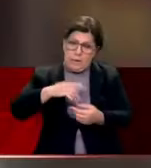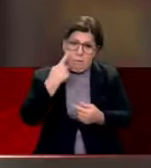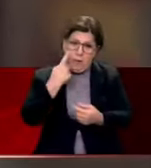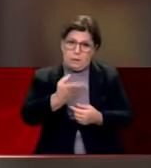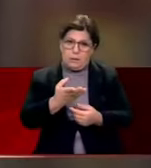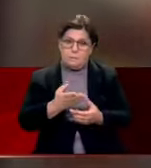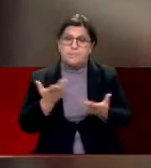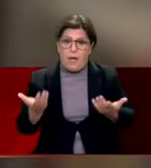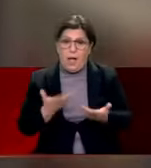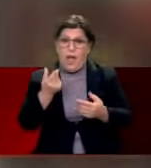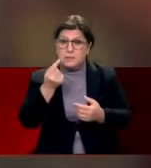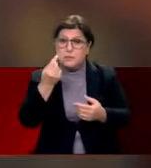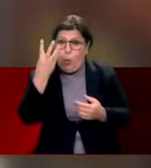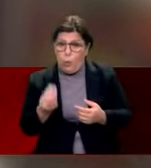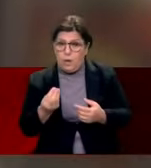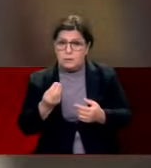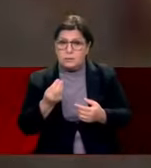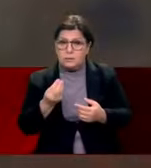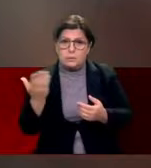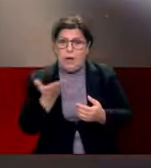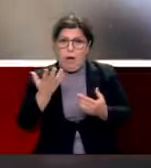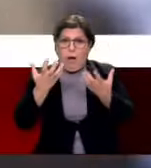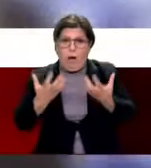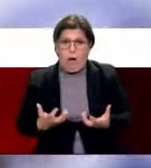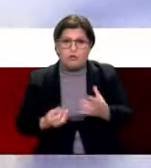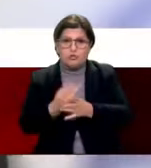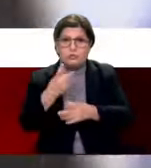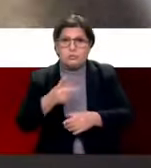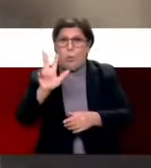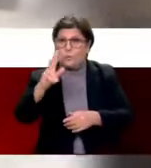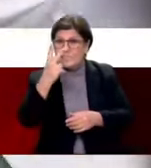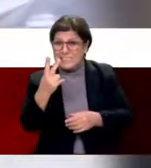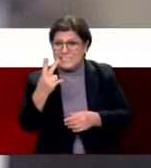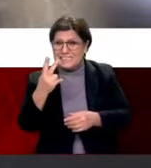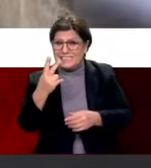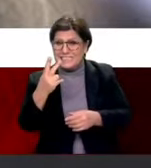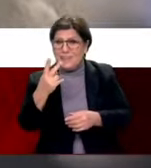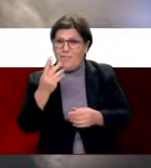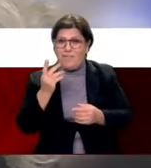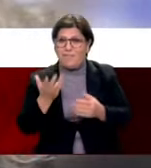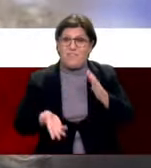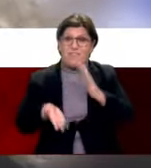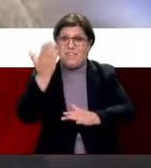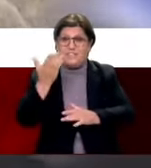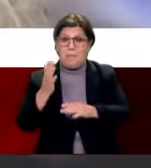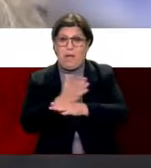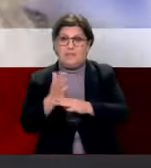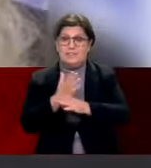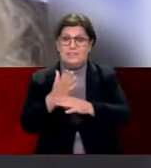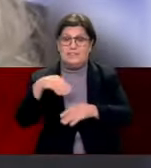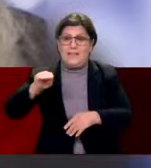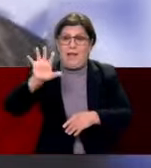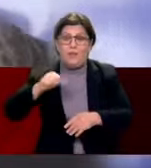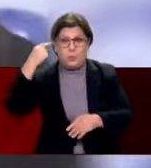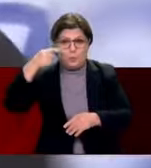zaman. Ama daha az olan daha ağır çıktı. Yani siz 32'liyi alıp daha fazla ürün